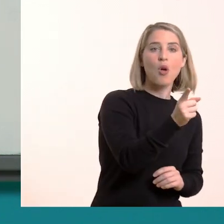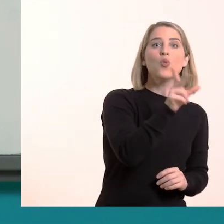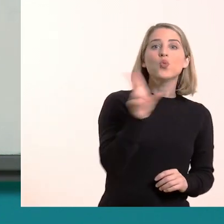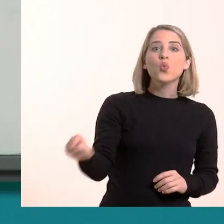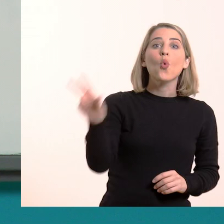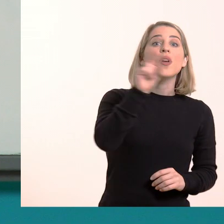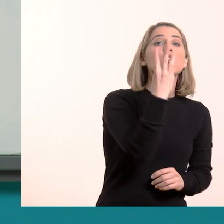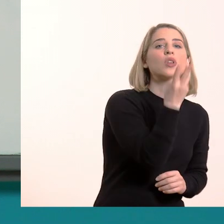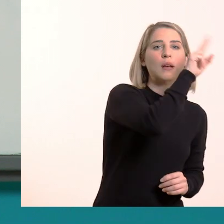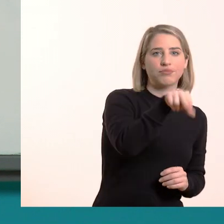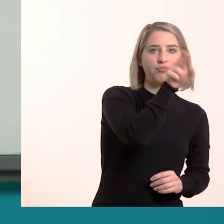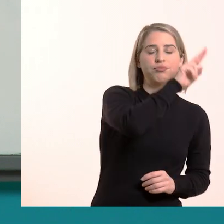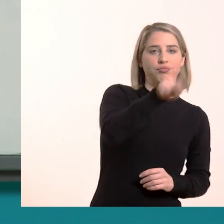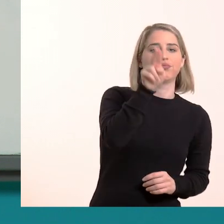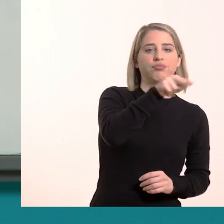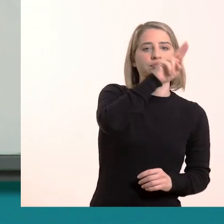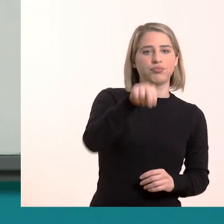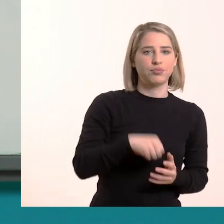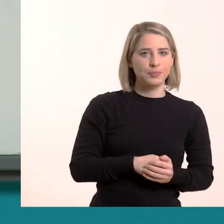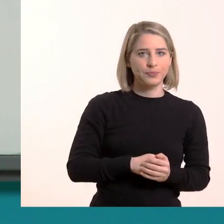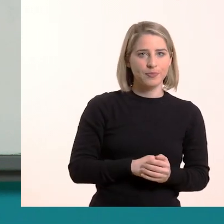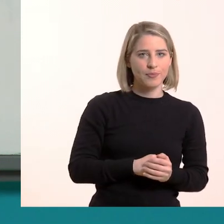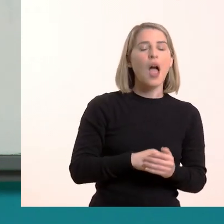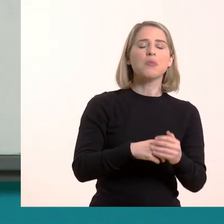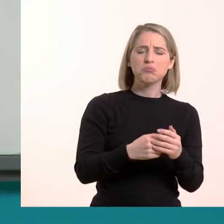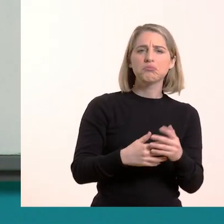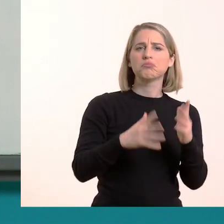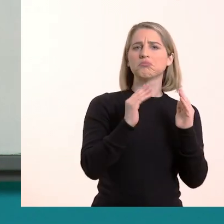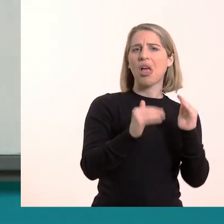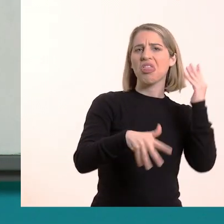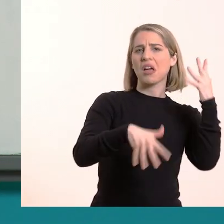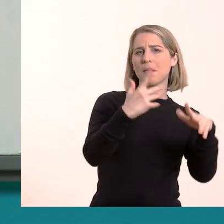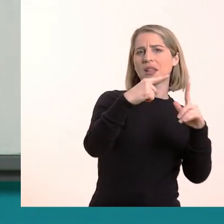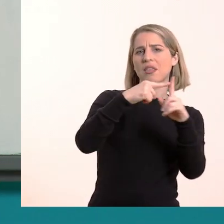από εδώ. Άρα 15 δια 1 πάλι, 15.